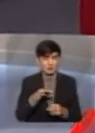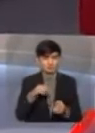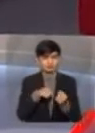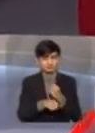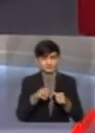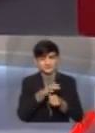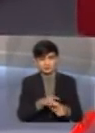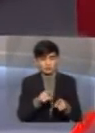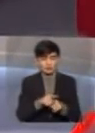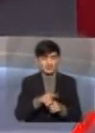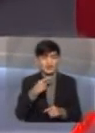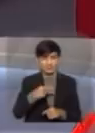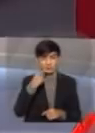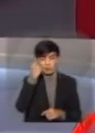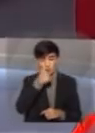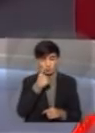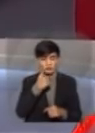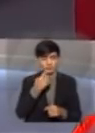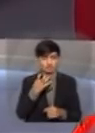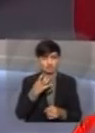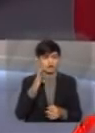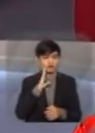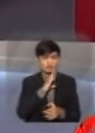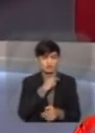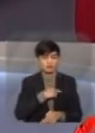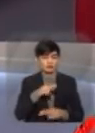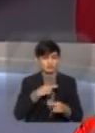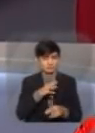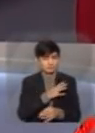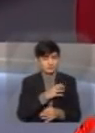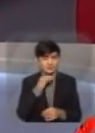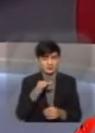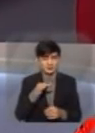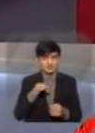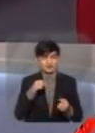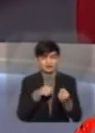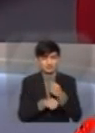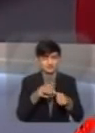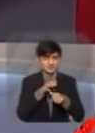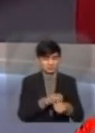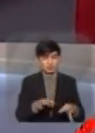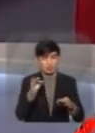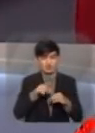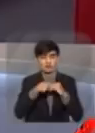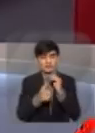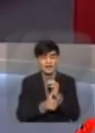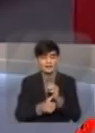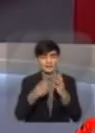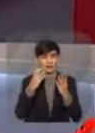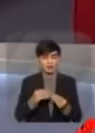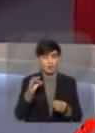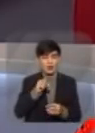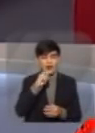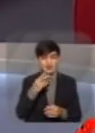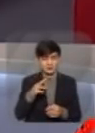сайын 400 әйел қайтыс болады. Осындай сұмдық статистикамен біздің елге зорлық зомбылықсыз 16 күн акциясы аздық